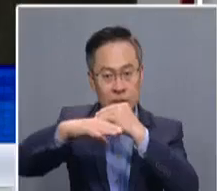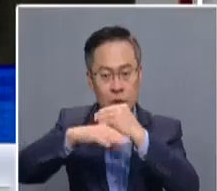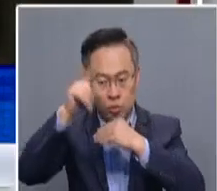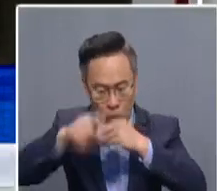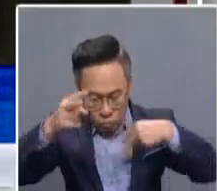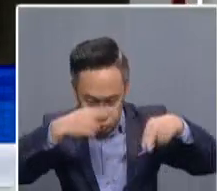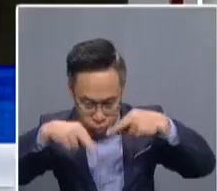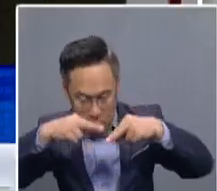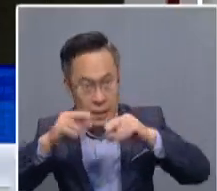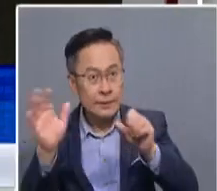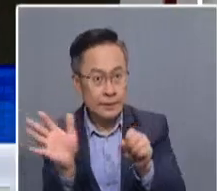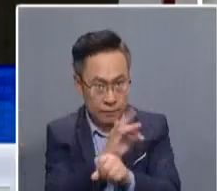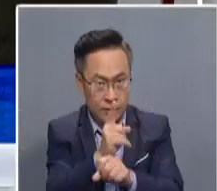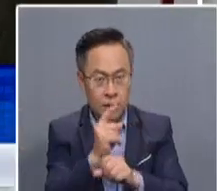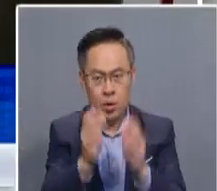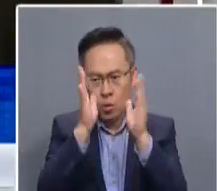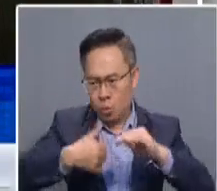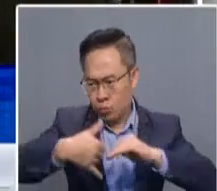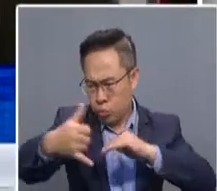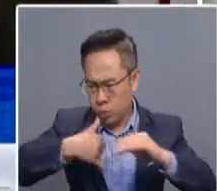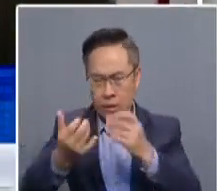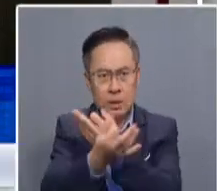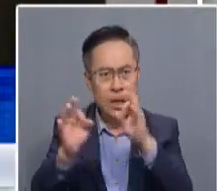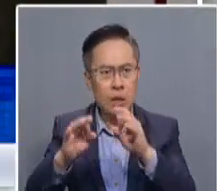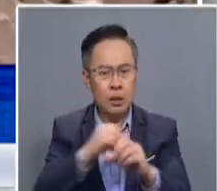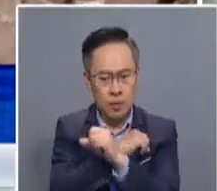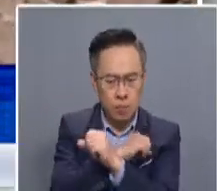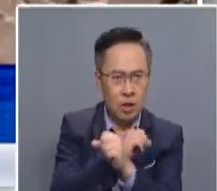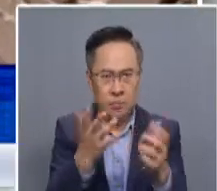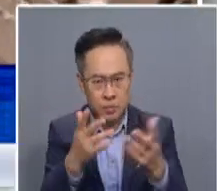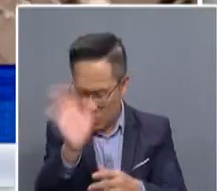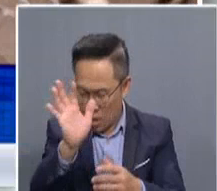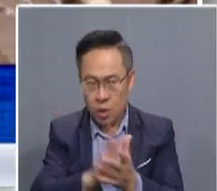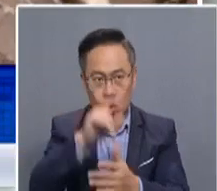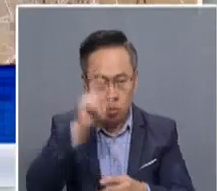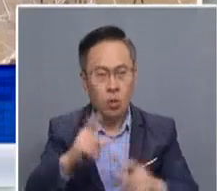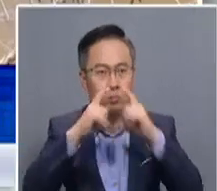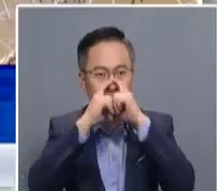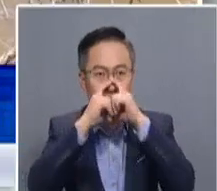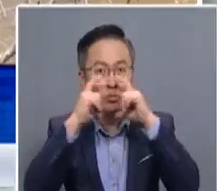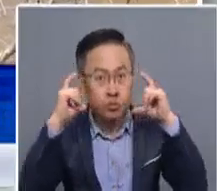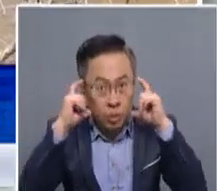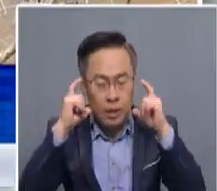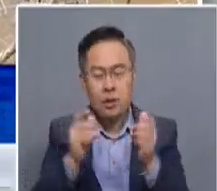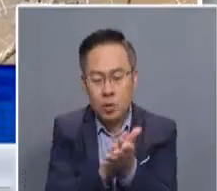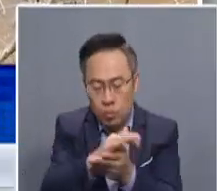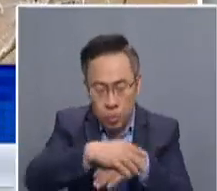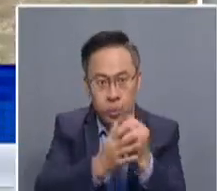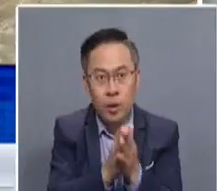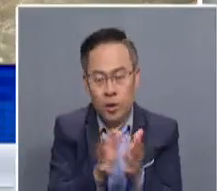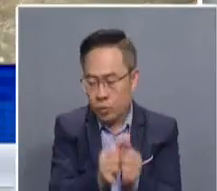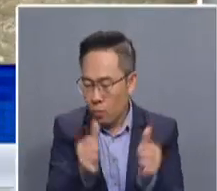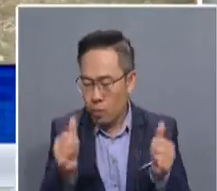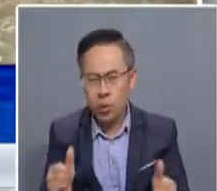ดนะครับประเภทที่เข้าออกได้อิสระไม่มีมาตรการการใส่หน้ากากอนามัยไม่มีการเว้นระยะห่างอันนี้จะต้องดำเนินการอ